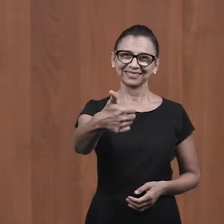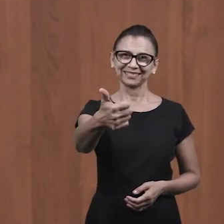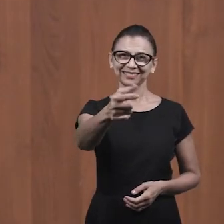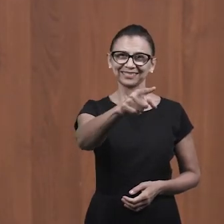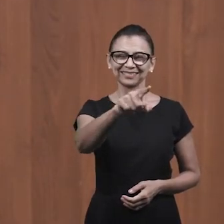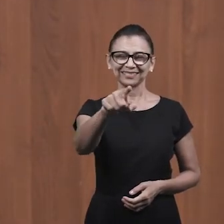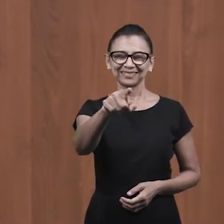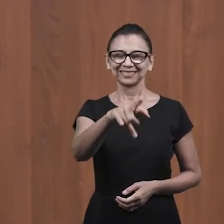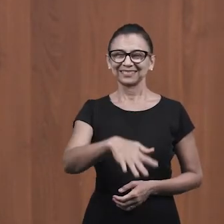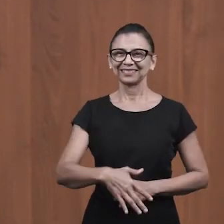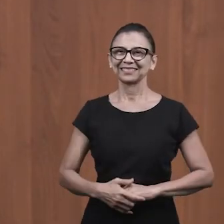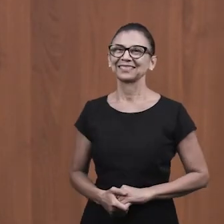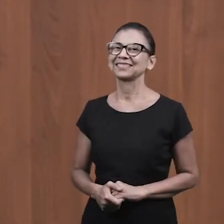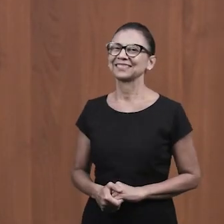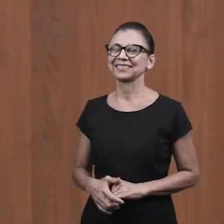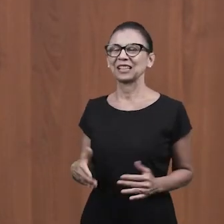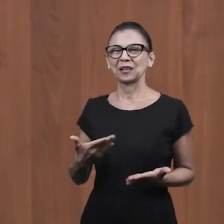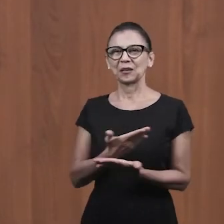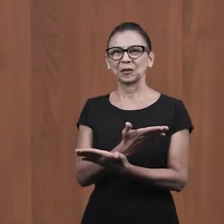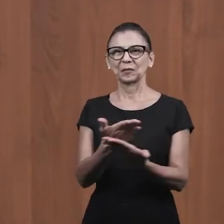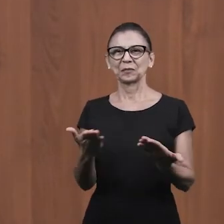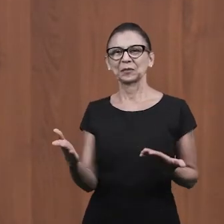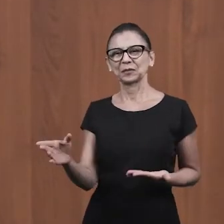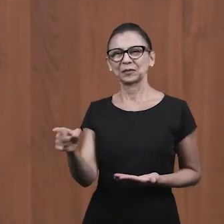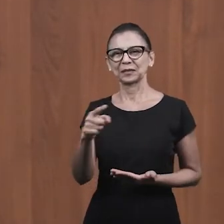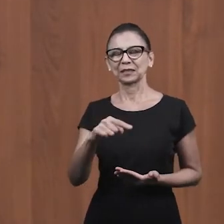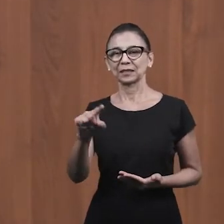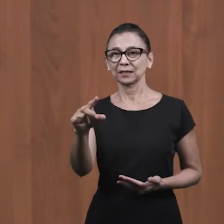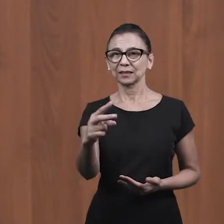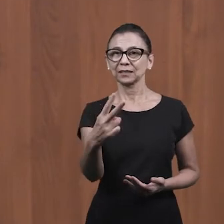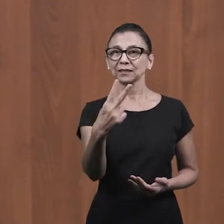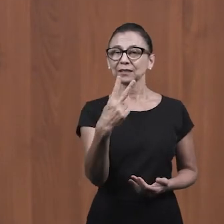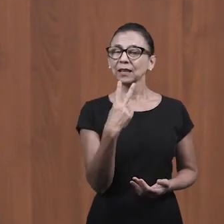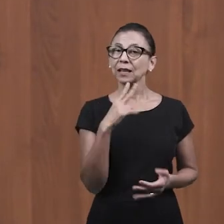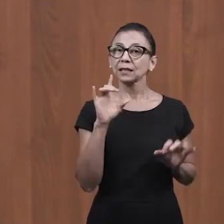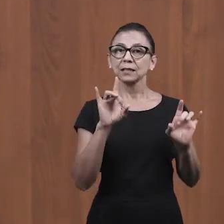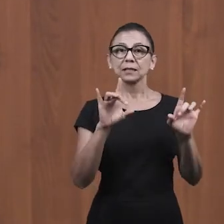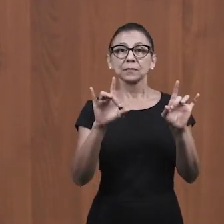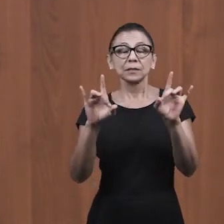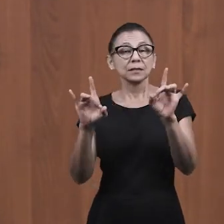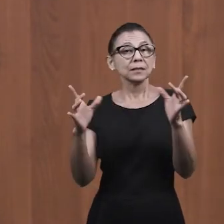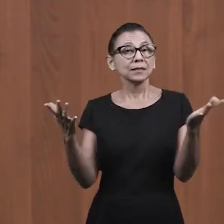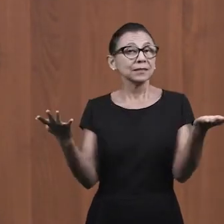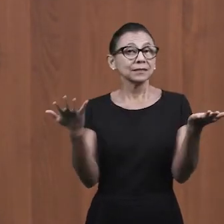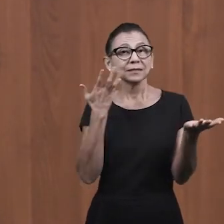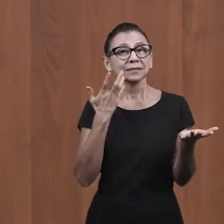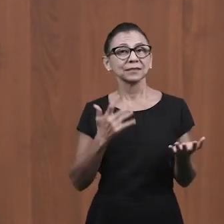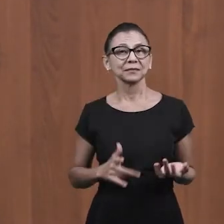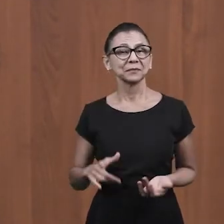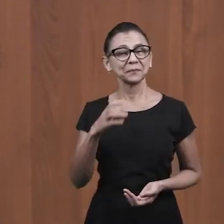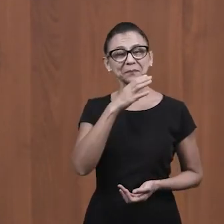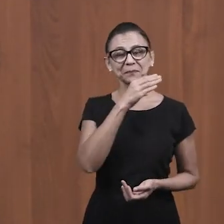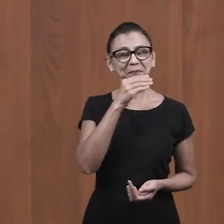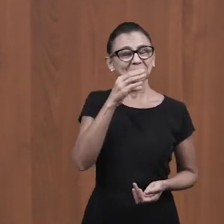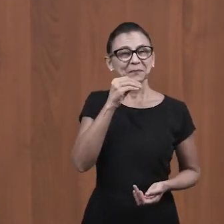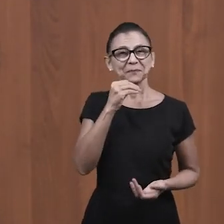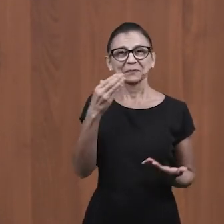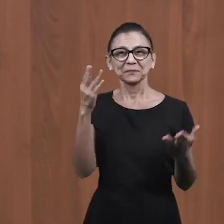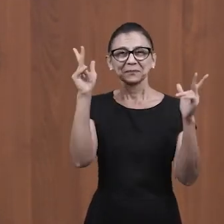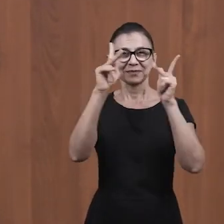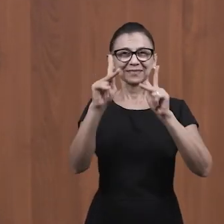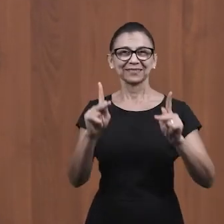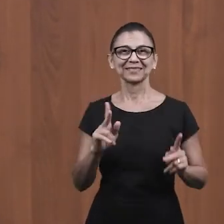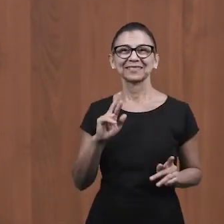Bonjour. Est-ce que vous allez bien? Je salue à tous qui nous assistent, spécialement les enfants, intermédiaires